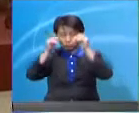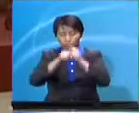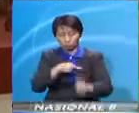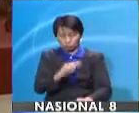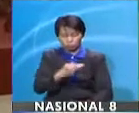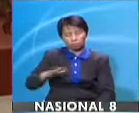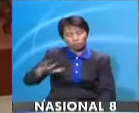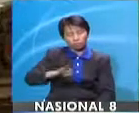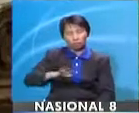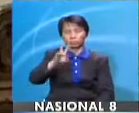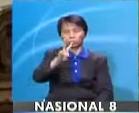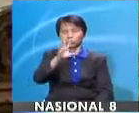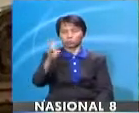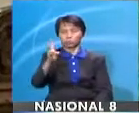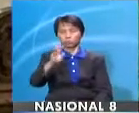kerugian dianggarkan